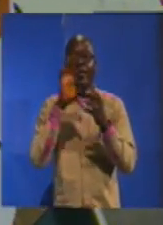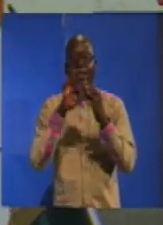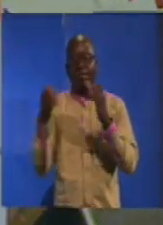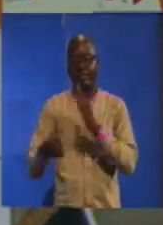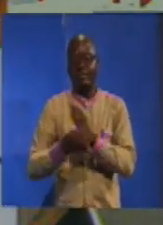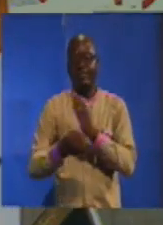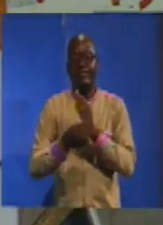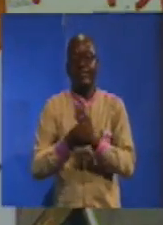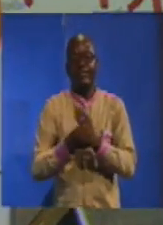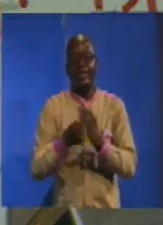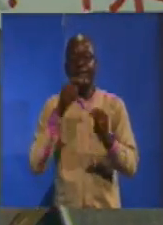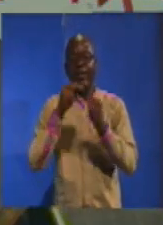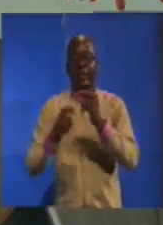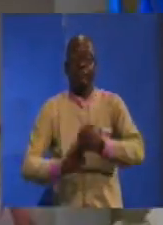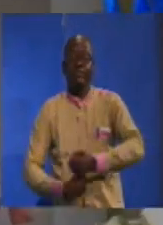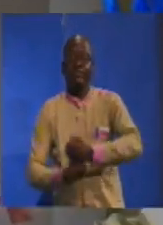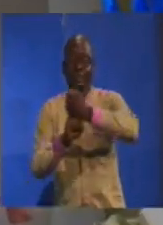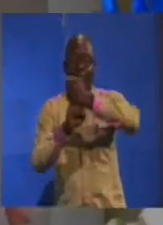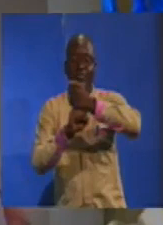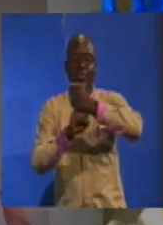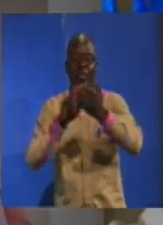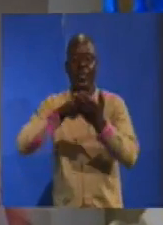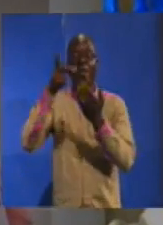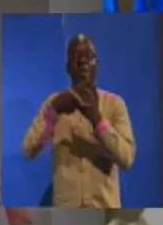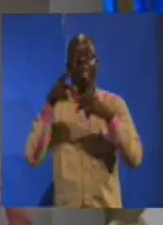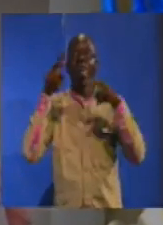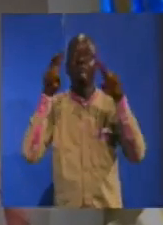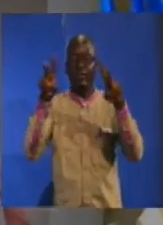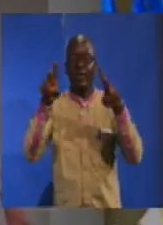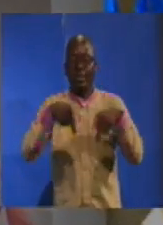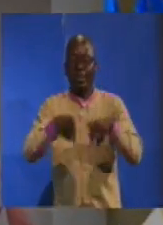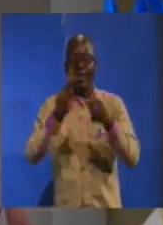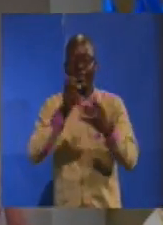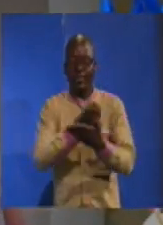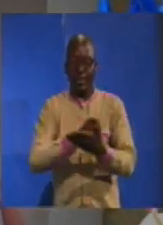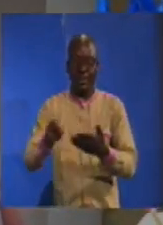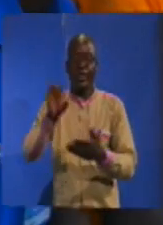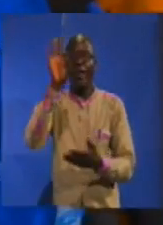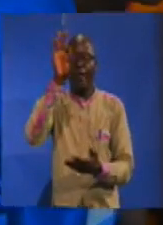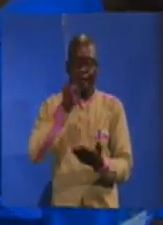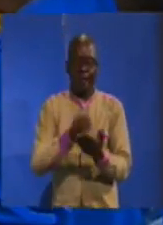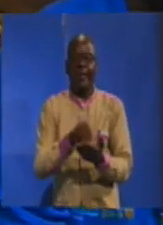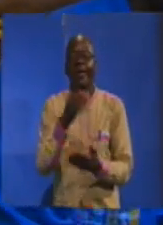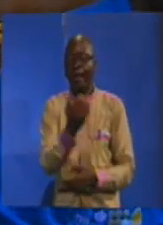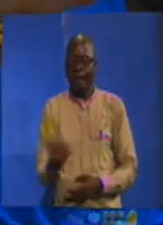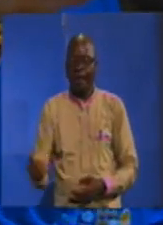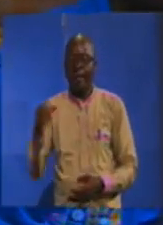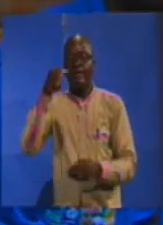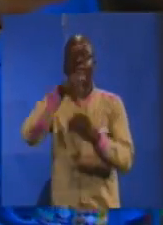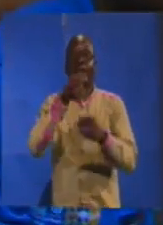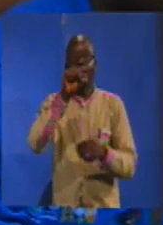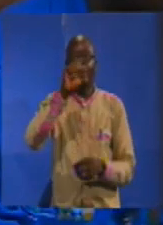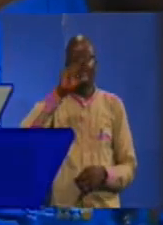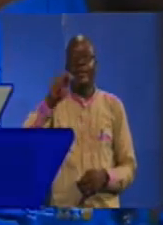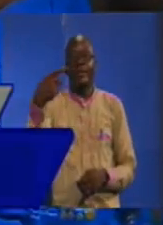économique et au niveau sécuritaire. Le programme Bravo a déjà permis l'enregistrement de 9000 enfants dans le Sanguier à l'occasion